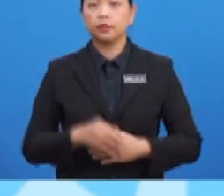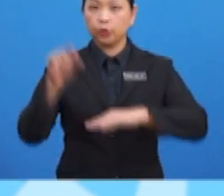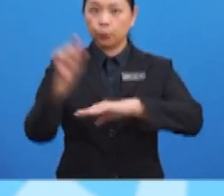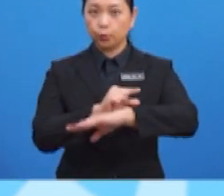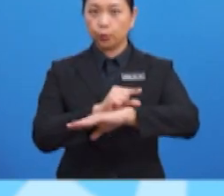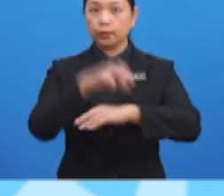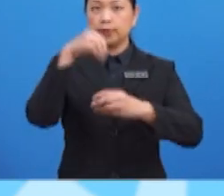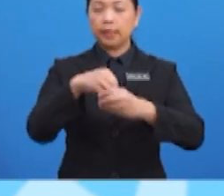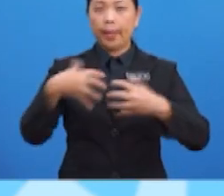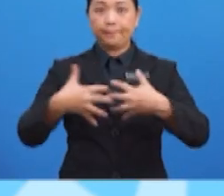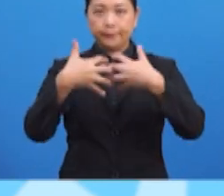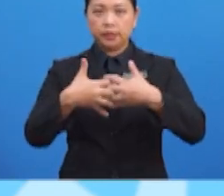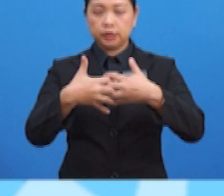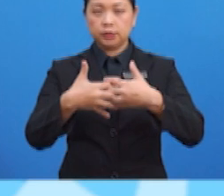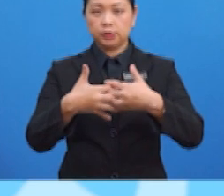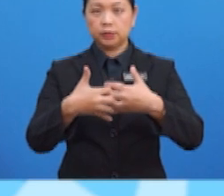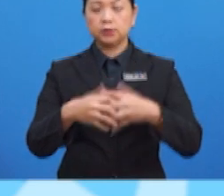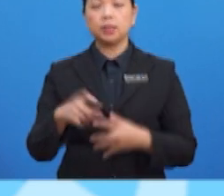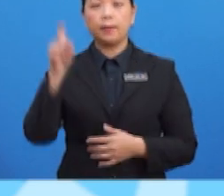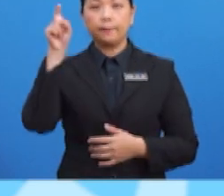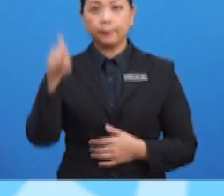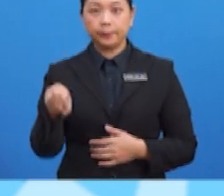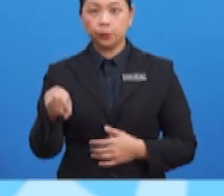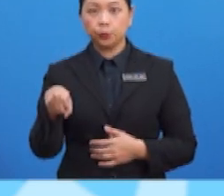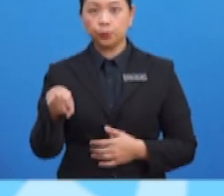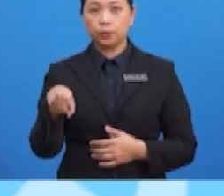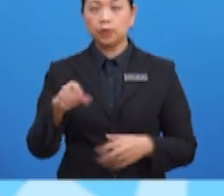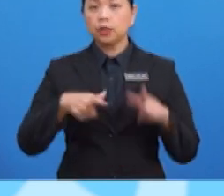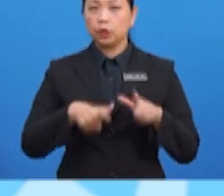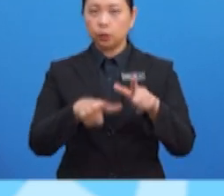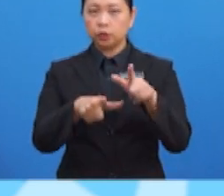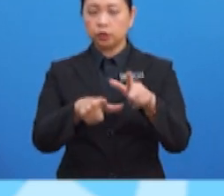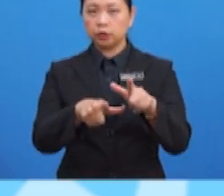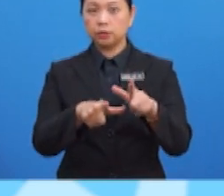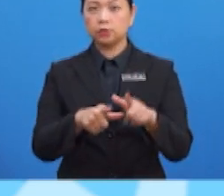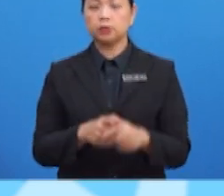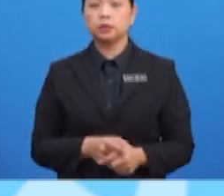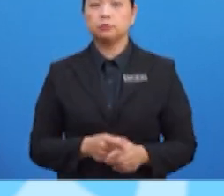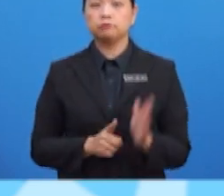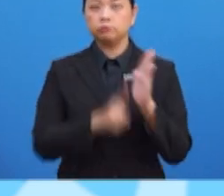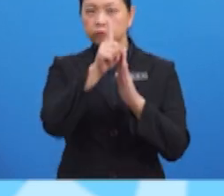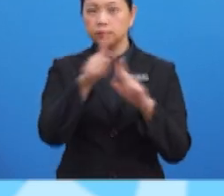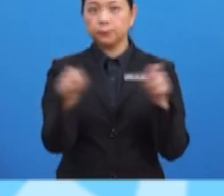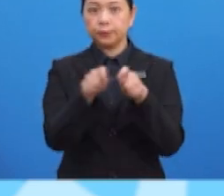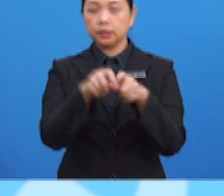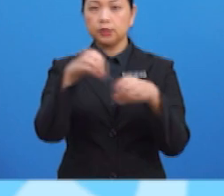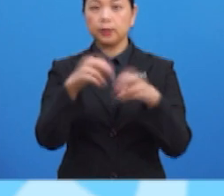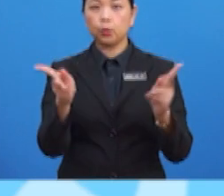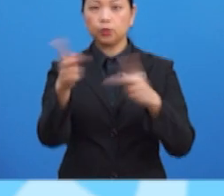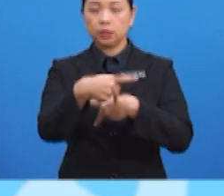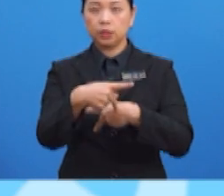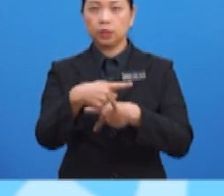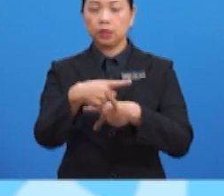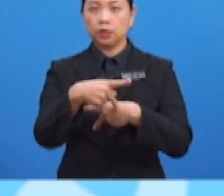digunakan dalam mesin yang memerlukan mekanisme kelajuan tinggi seperti dalam kotak